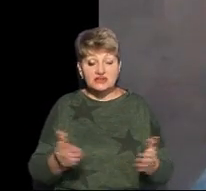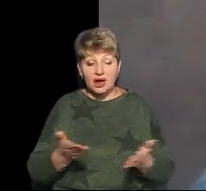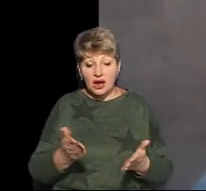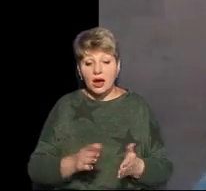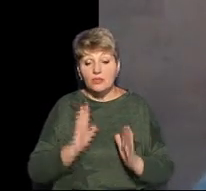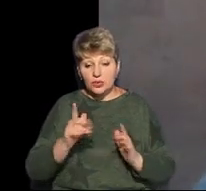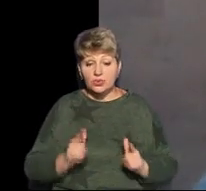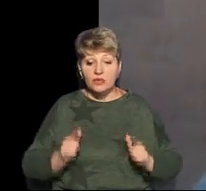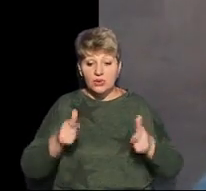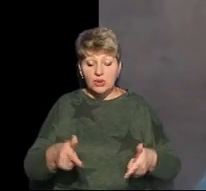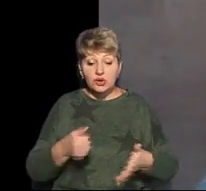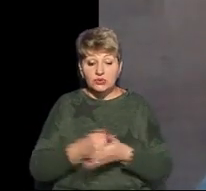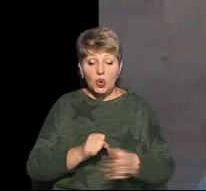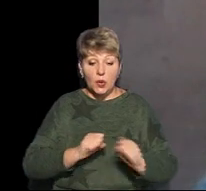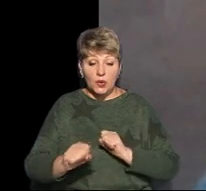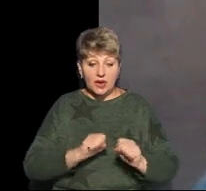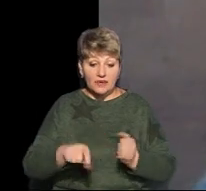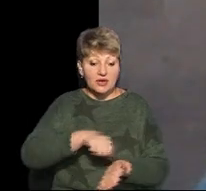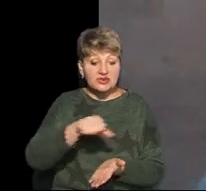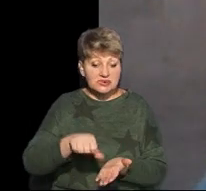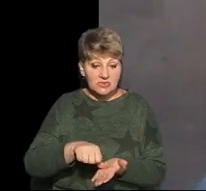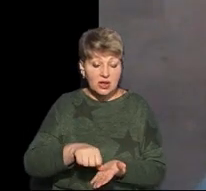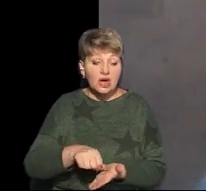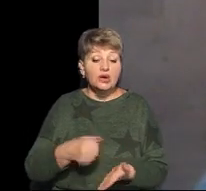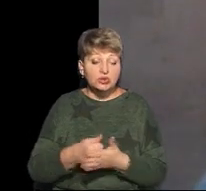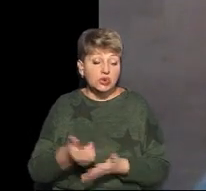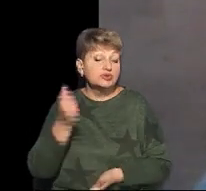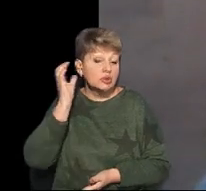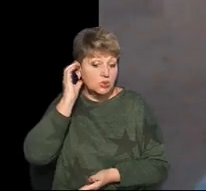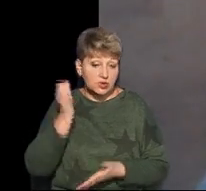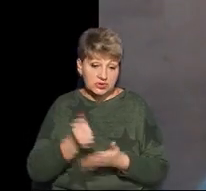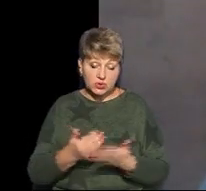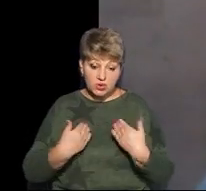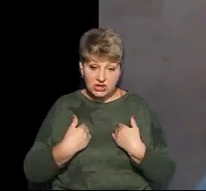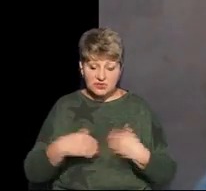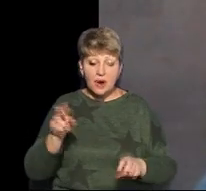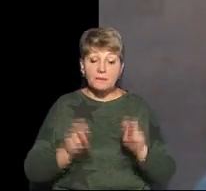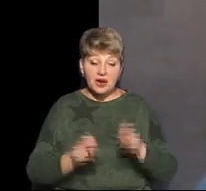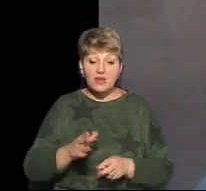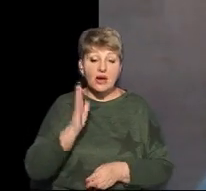завтра, післязавтра до керівництва містом, вона все-таки дослухається до нашого підприємства,